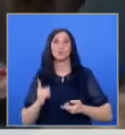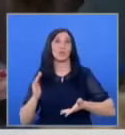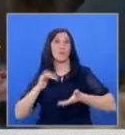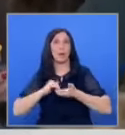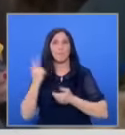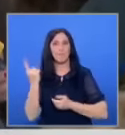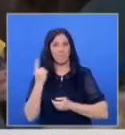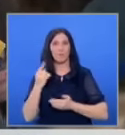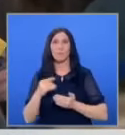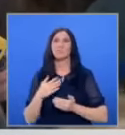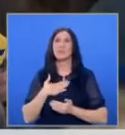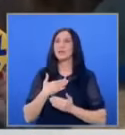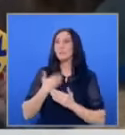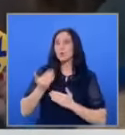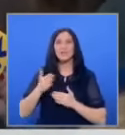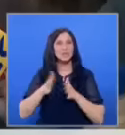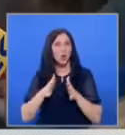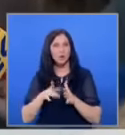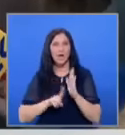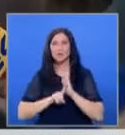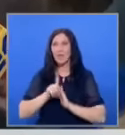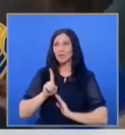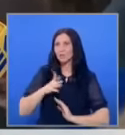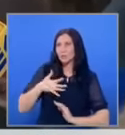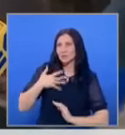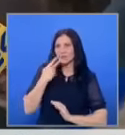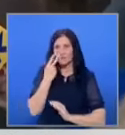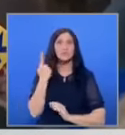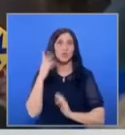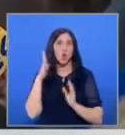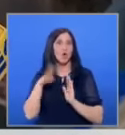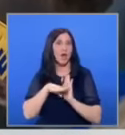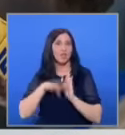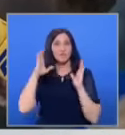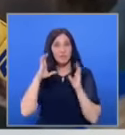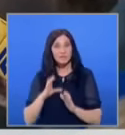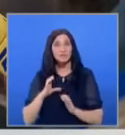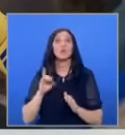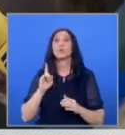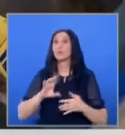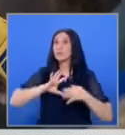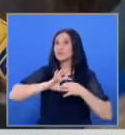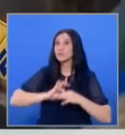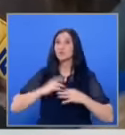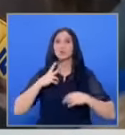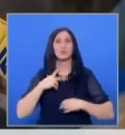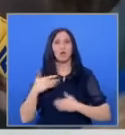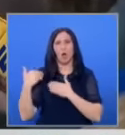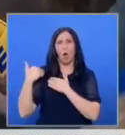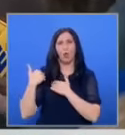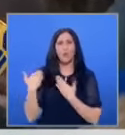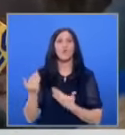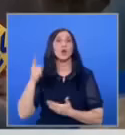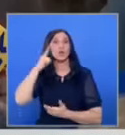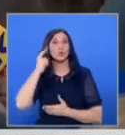нас приоритет са хората. И резултатите, които те искат да видят с едно редовно правителство. То е свързано с социално отговорен, разумен бюджет,